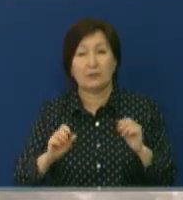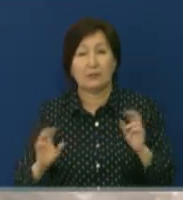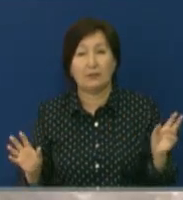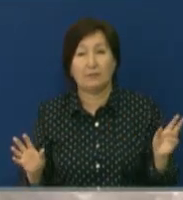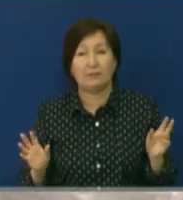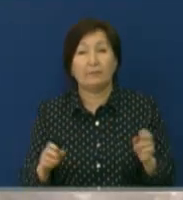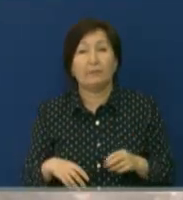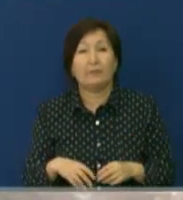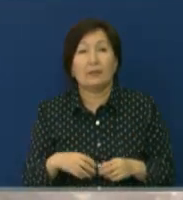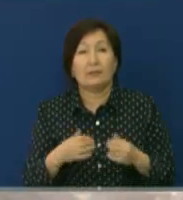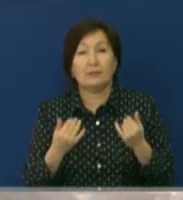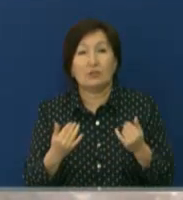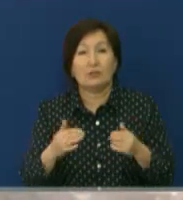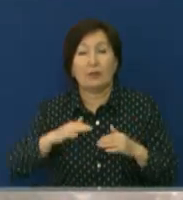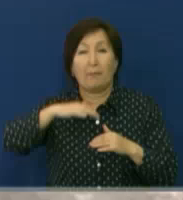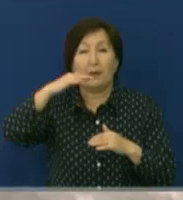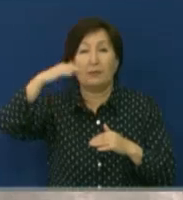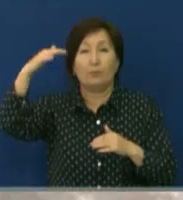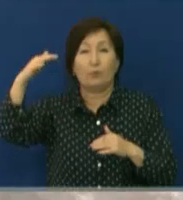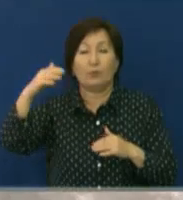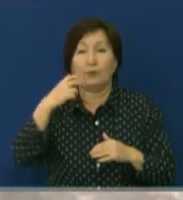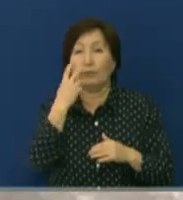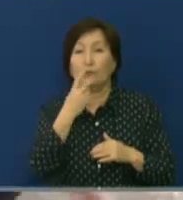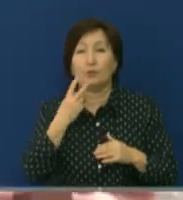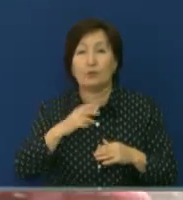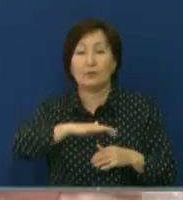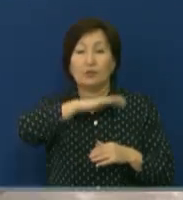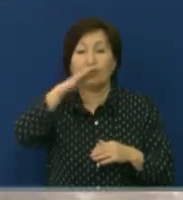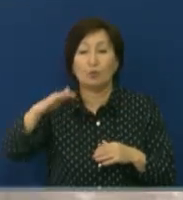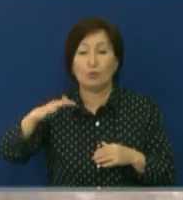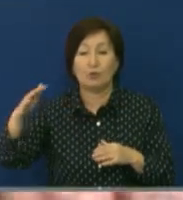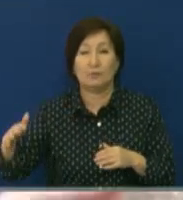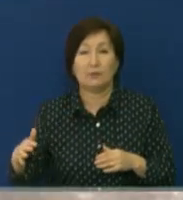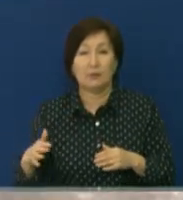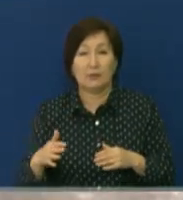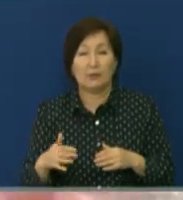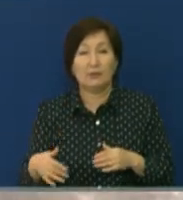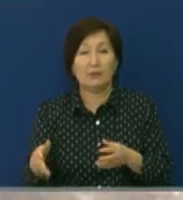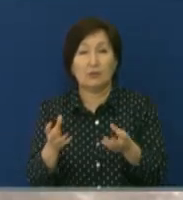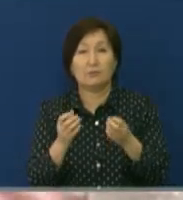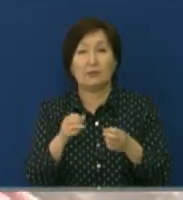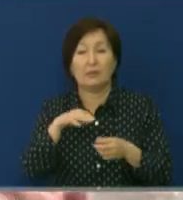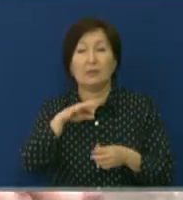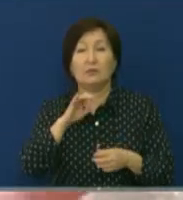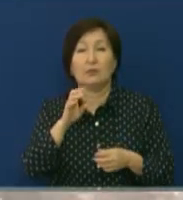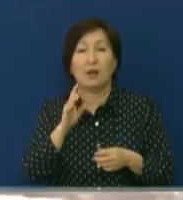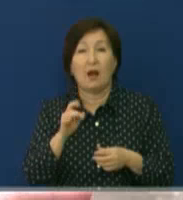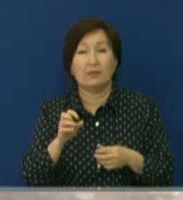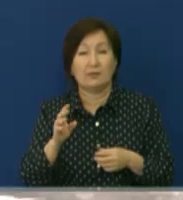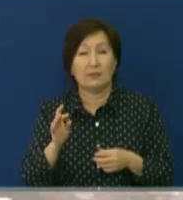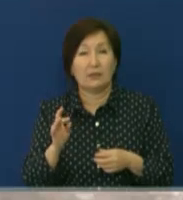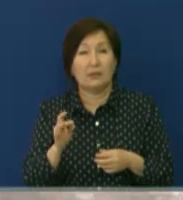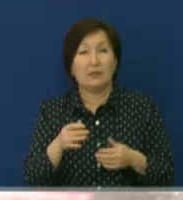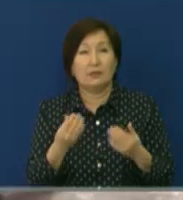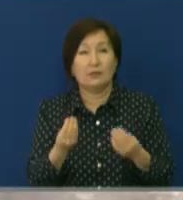вот здесь вот баки полные вот здесь вот так все завалено кучин лежат они пригоняют прокуратора 2 машин я считаю это